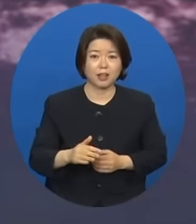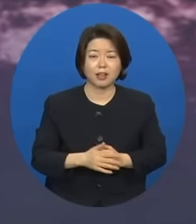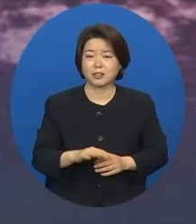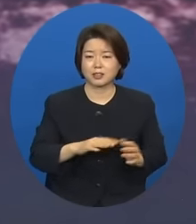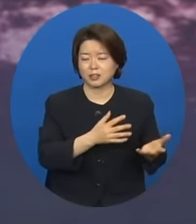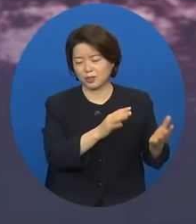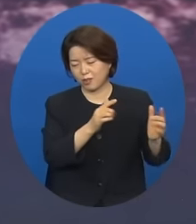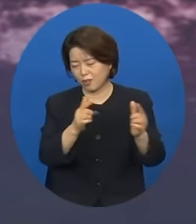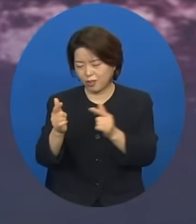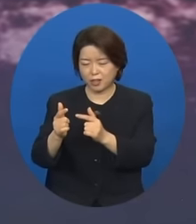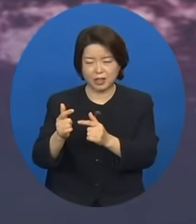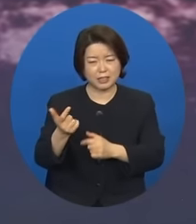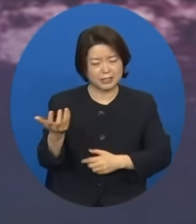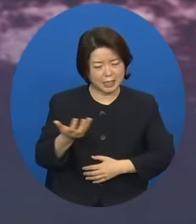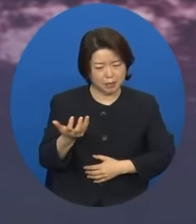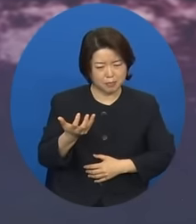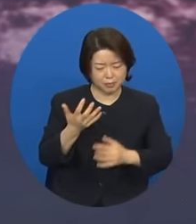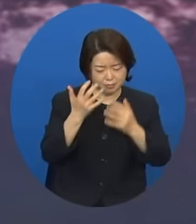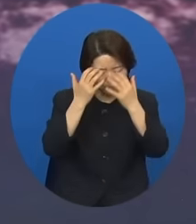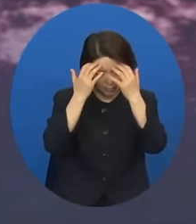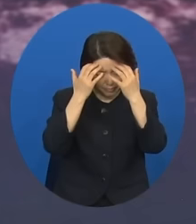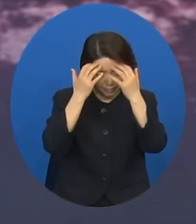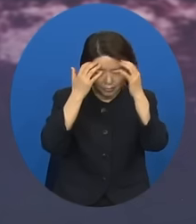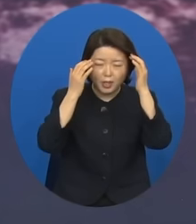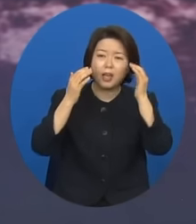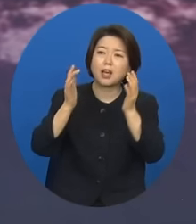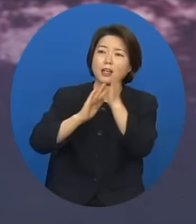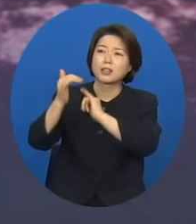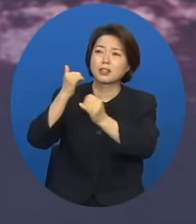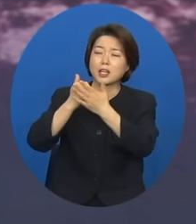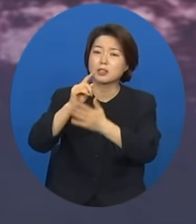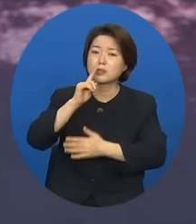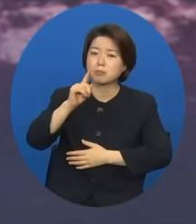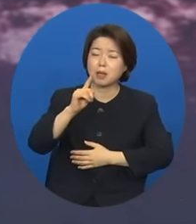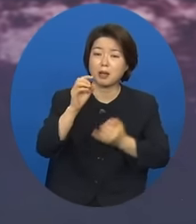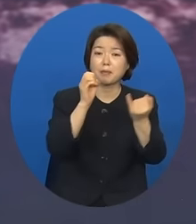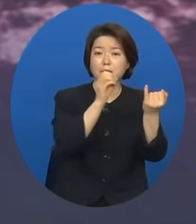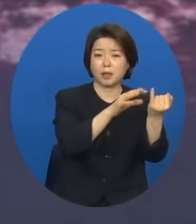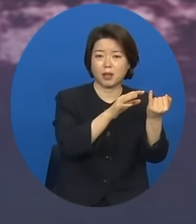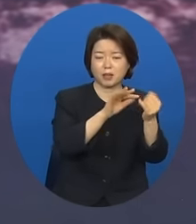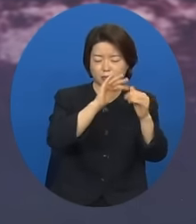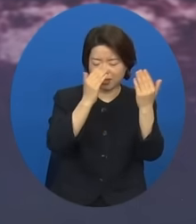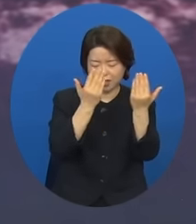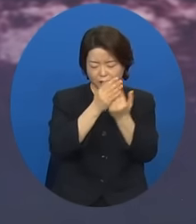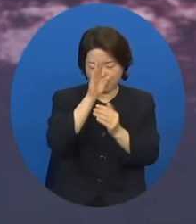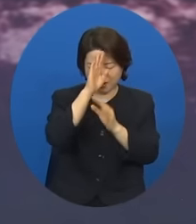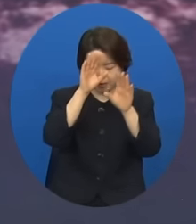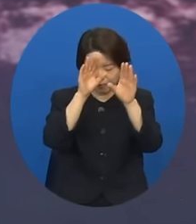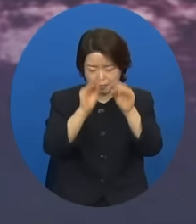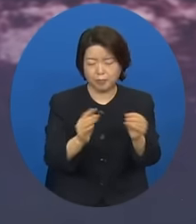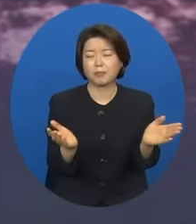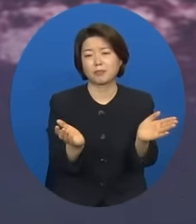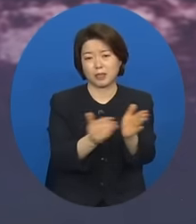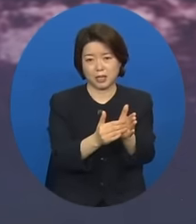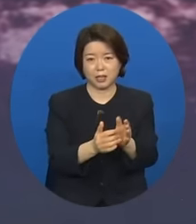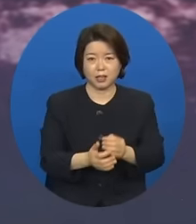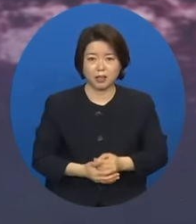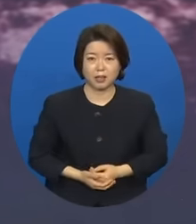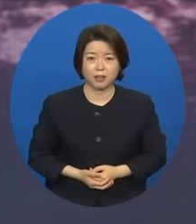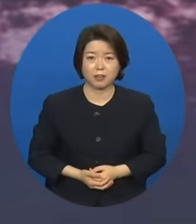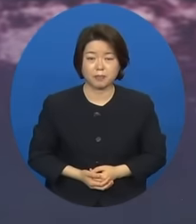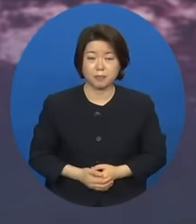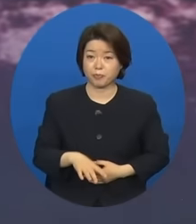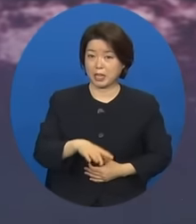모든 아픔을 그 한 말씀으로 다 치유가 된 것이죠 초만에 말씀드린 그